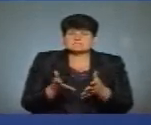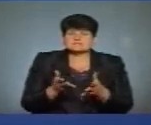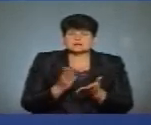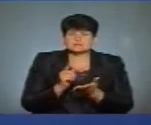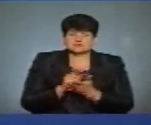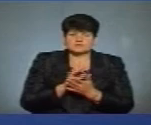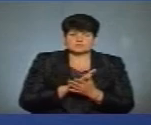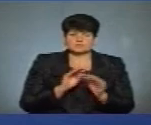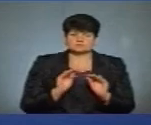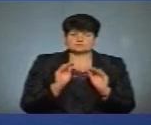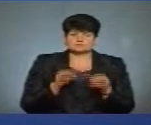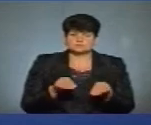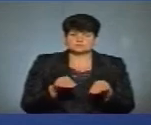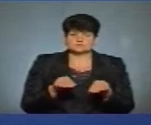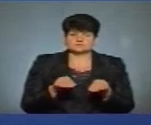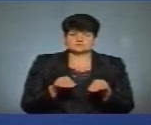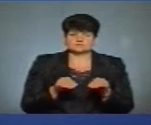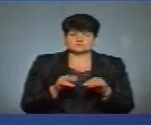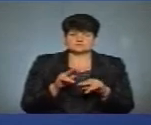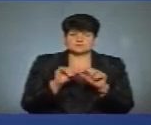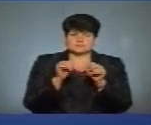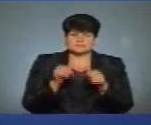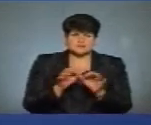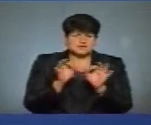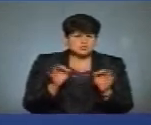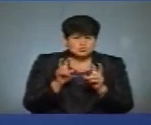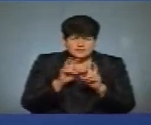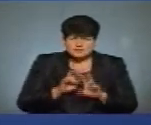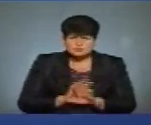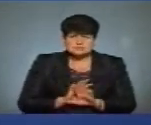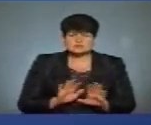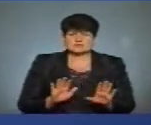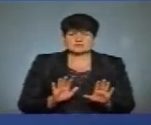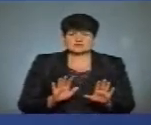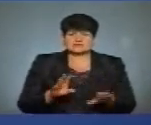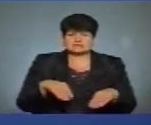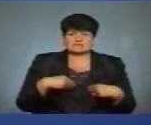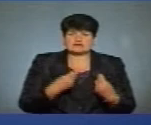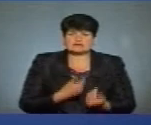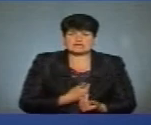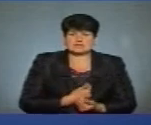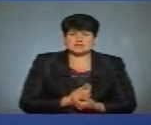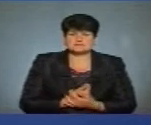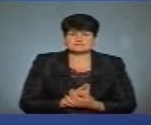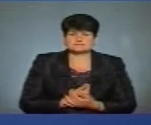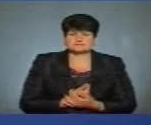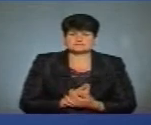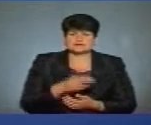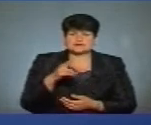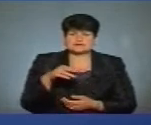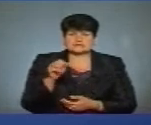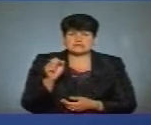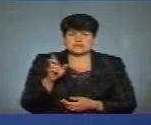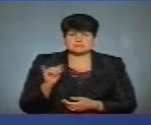розміщатися проект будівництва, нічого не дослідили, видали нам ДАБІ